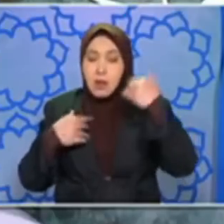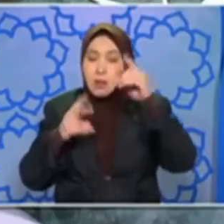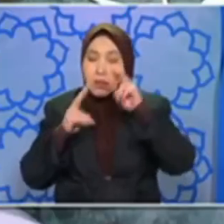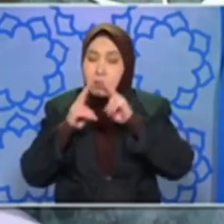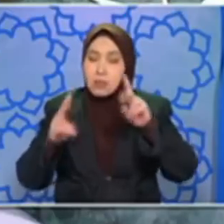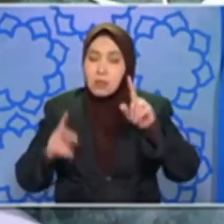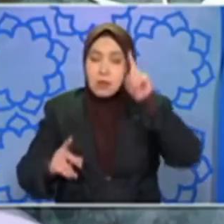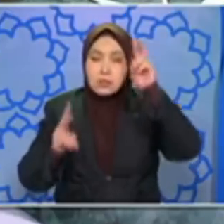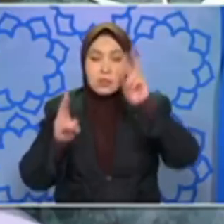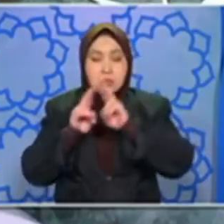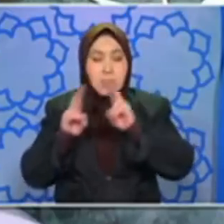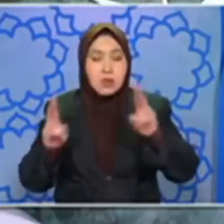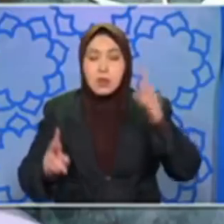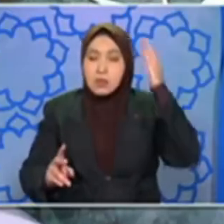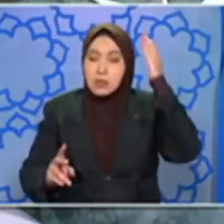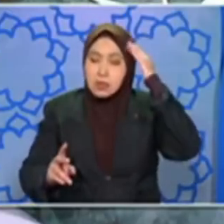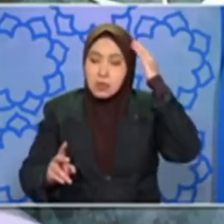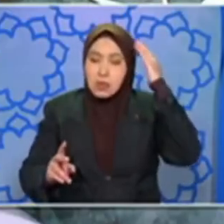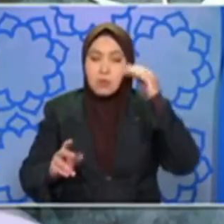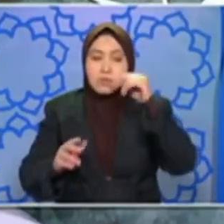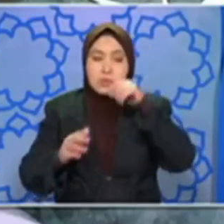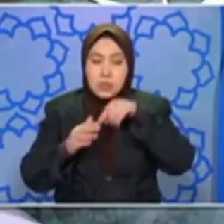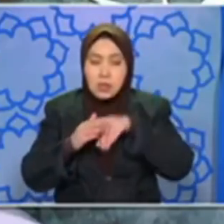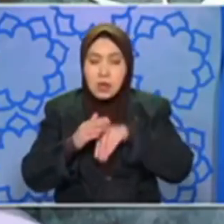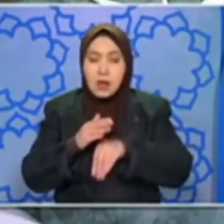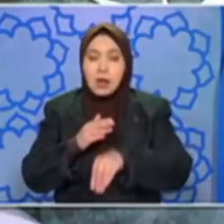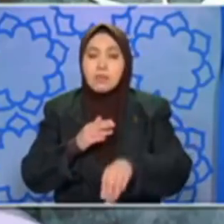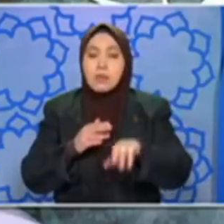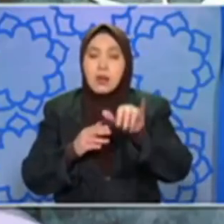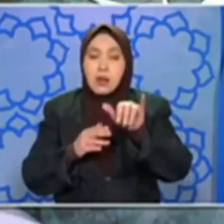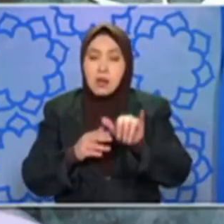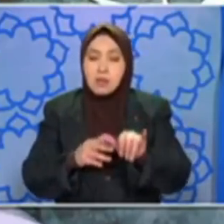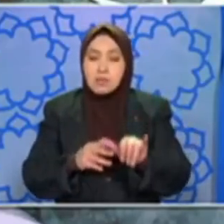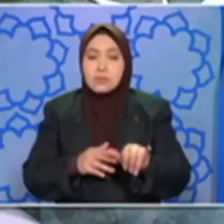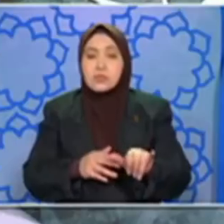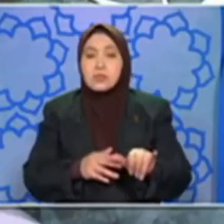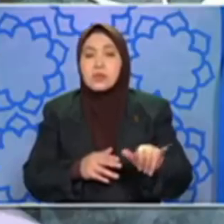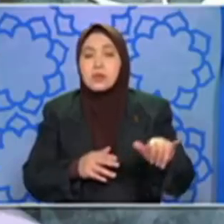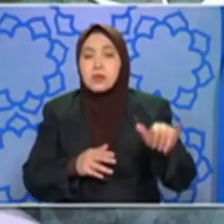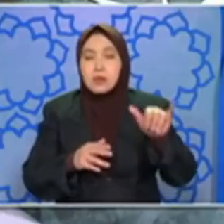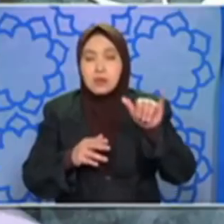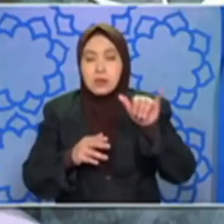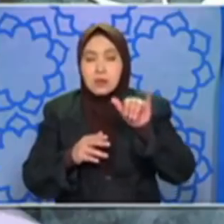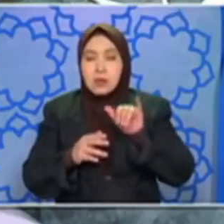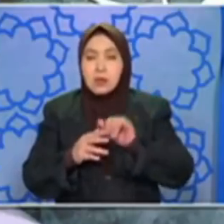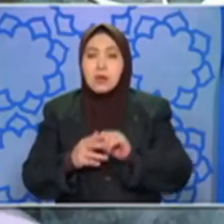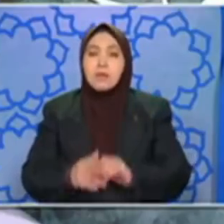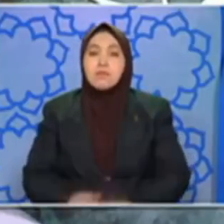خبيرا بصيرا.